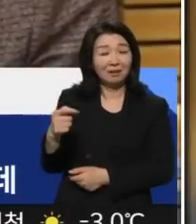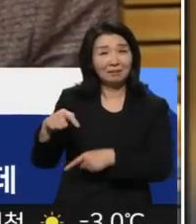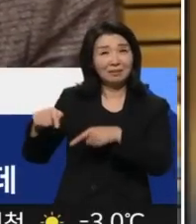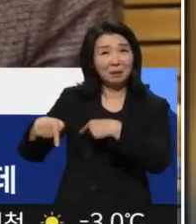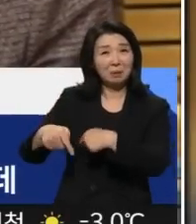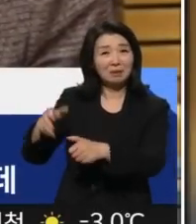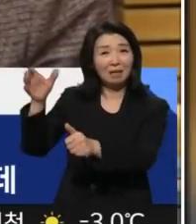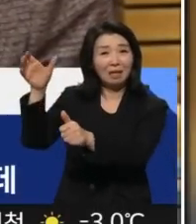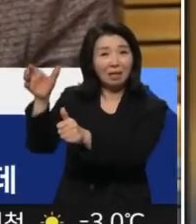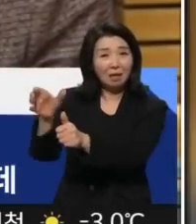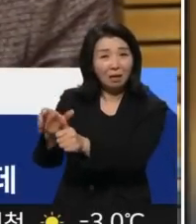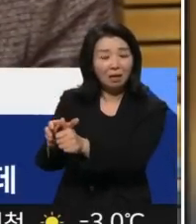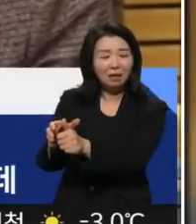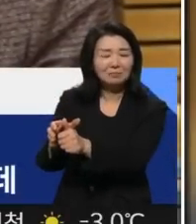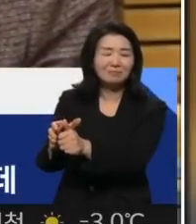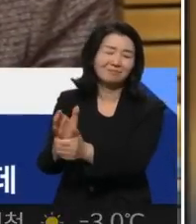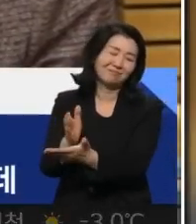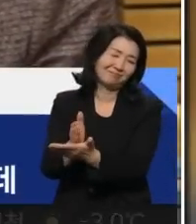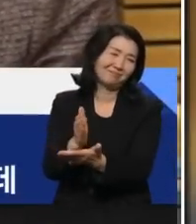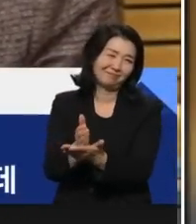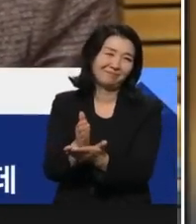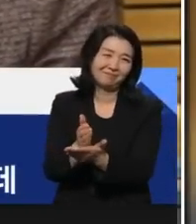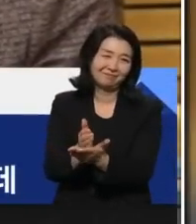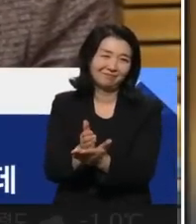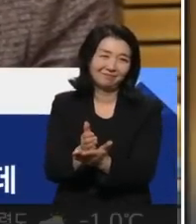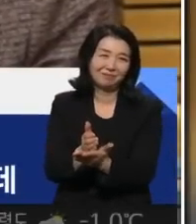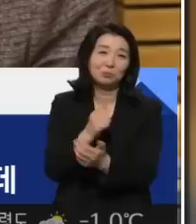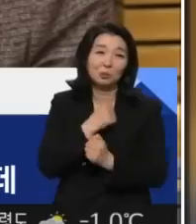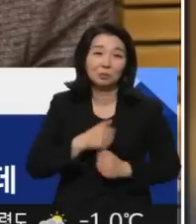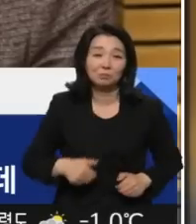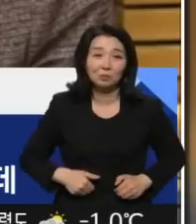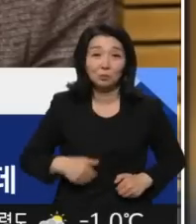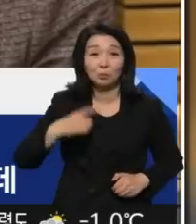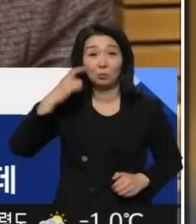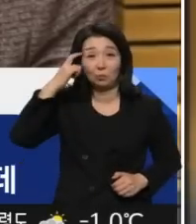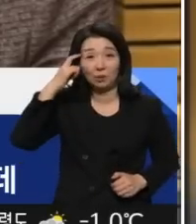좀 자제했으면 좋겠다. 아하. 왜냐하면 그